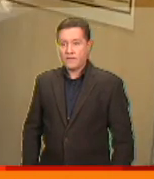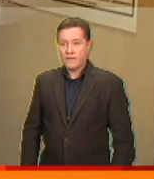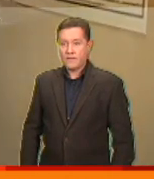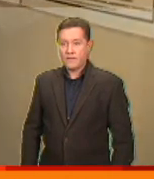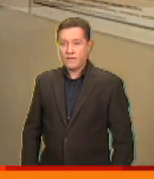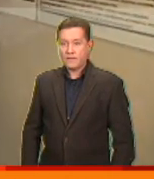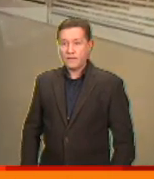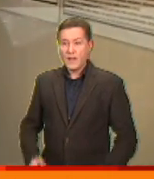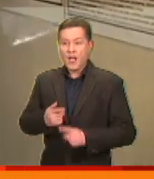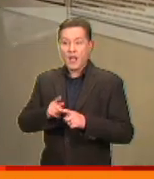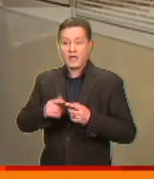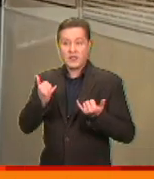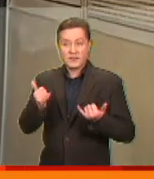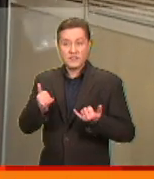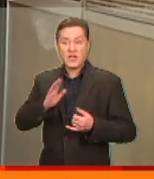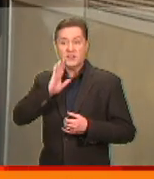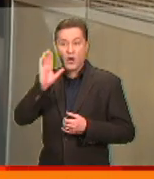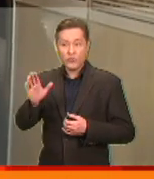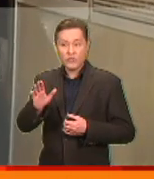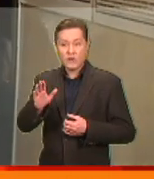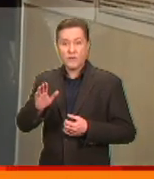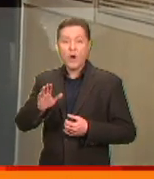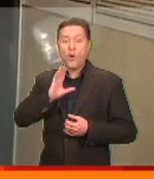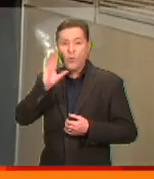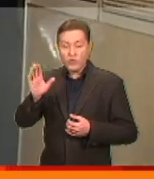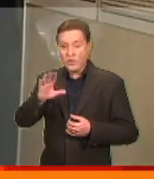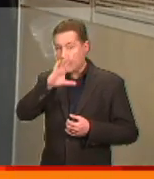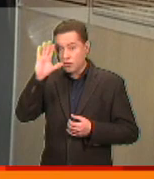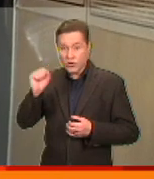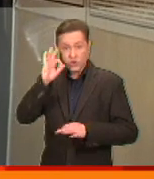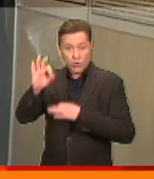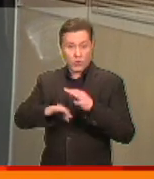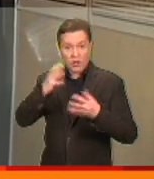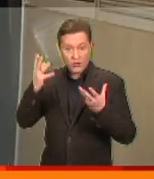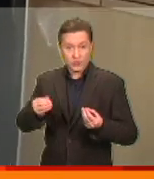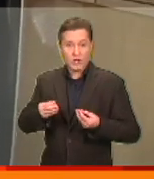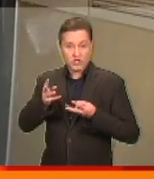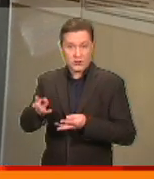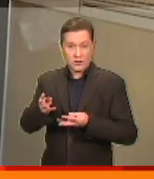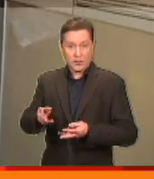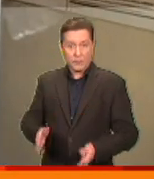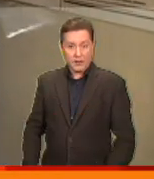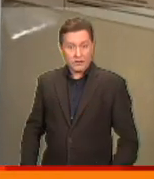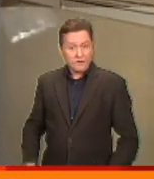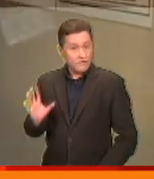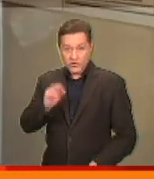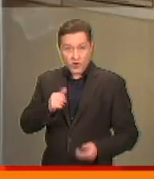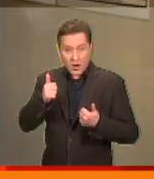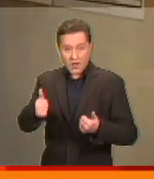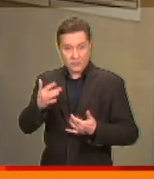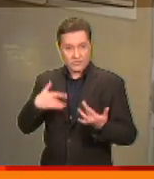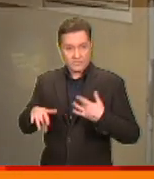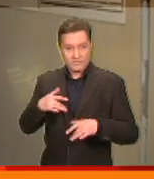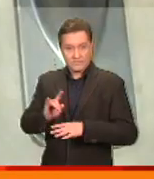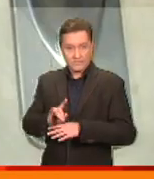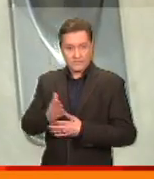Ну, це зараз, а утром? І утром, і ночі, і круглосуточно. Все було добре. Ну, як би